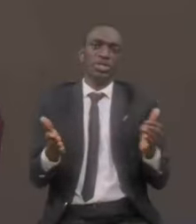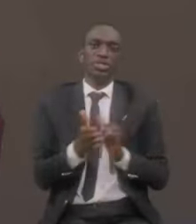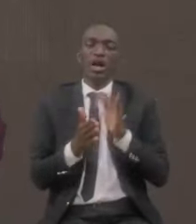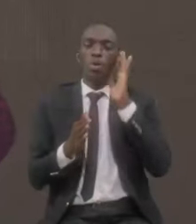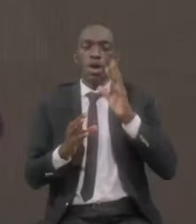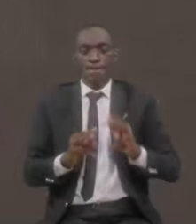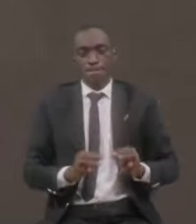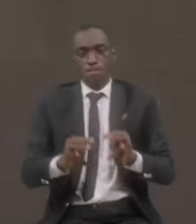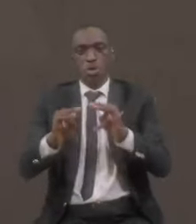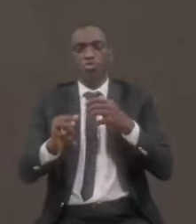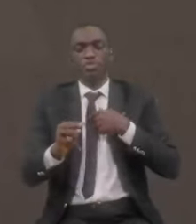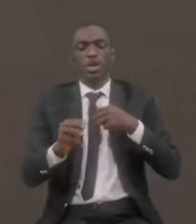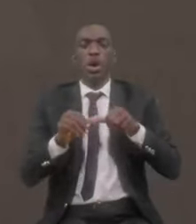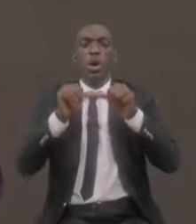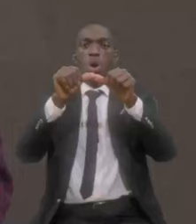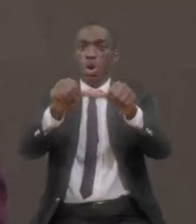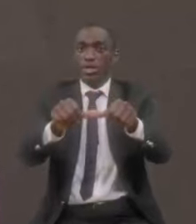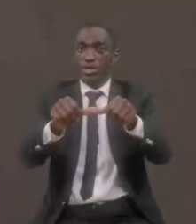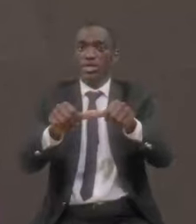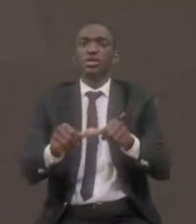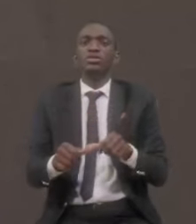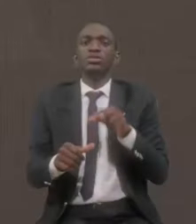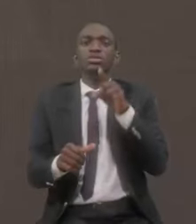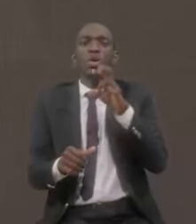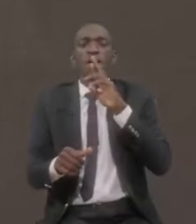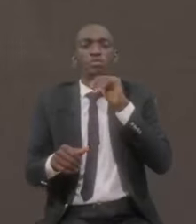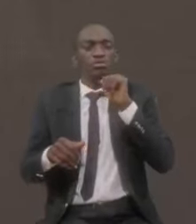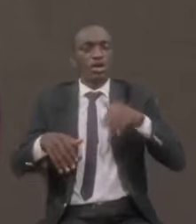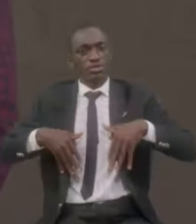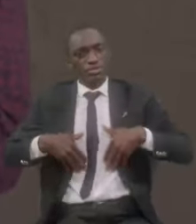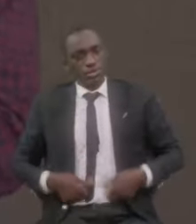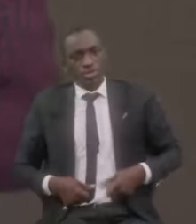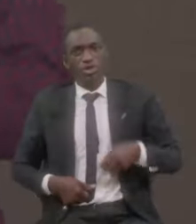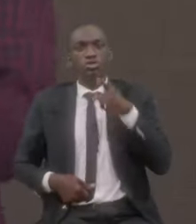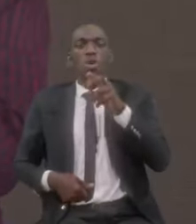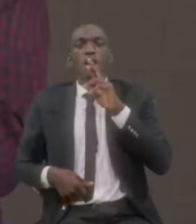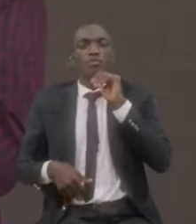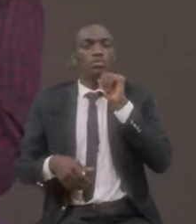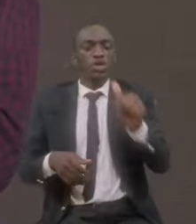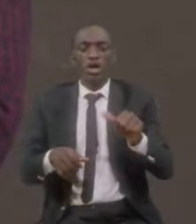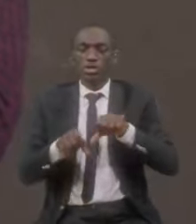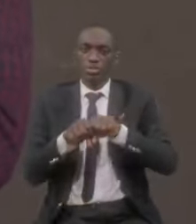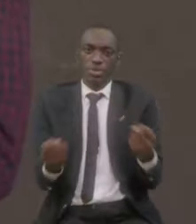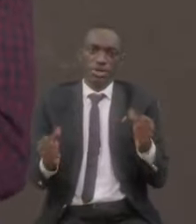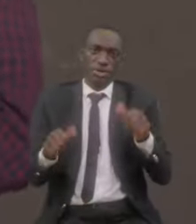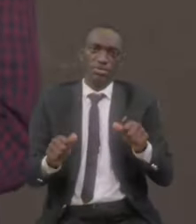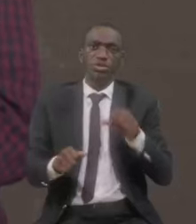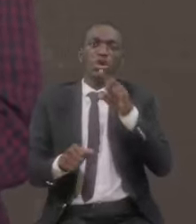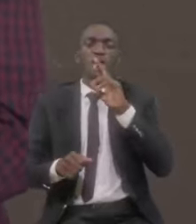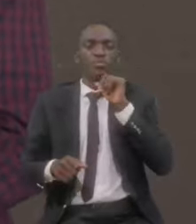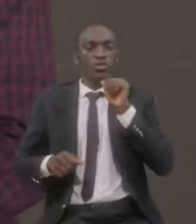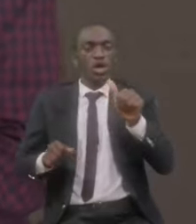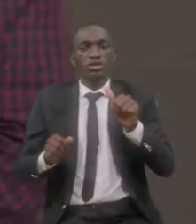inlassable. Imparable. Tu es imbrisable. Quel que soit ce qui se passe. Tu avances. Ainsi